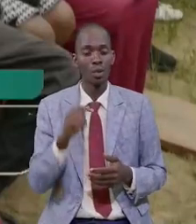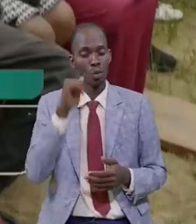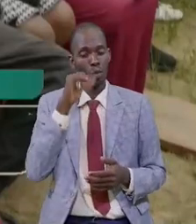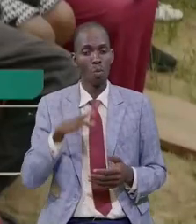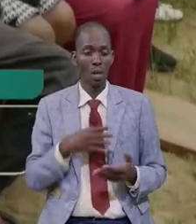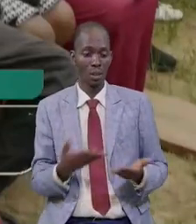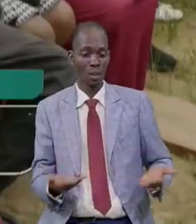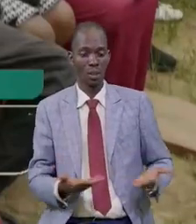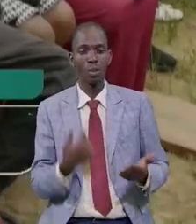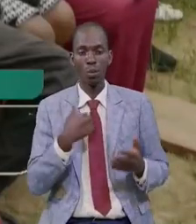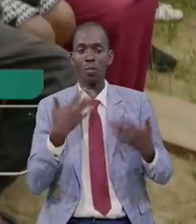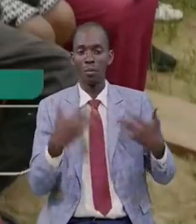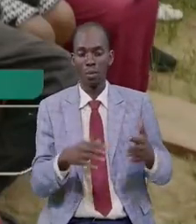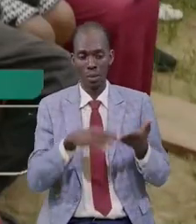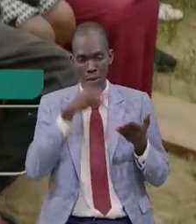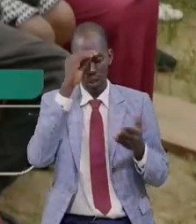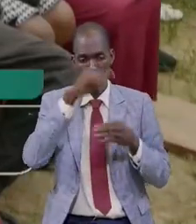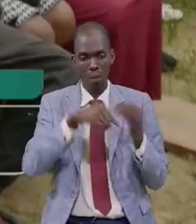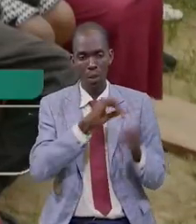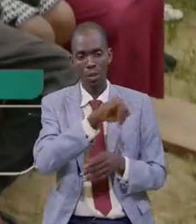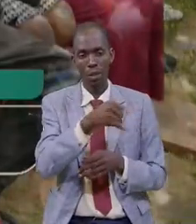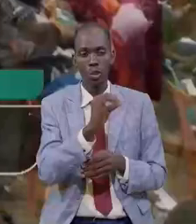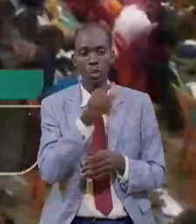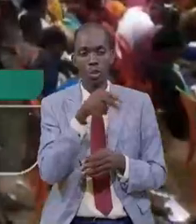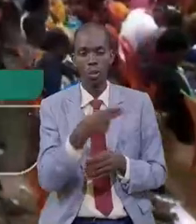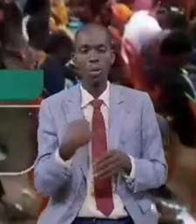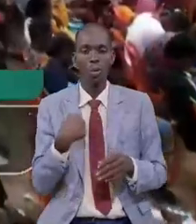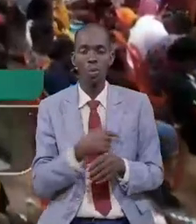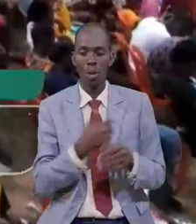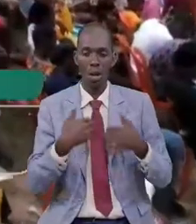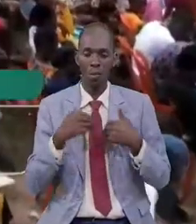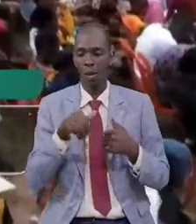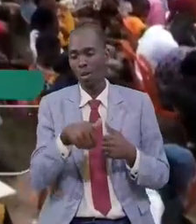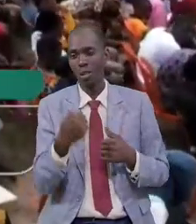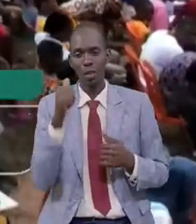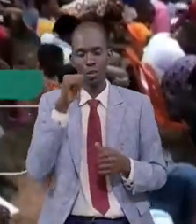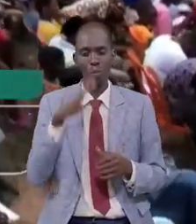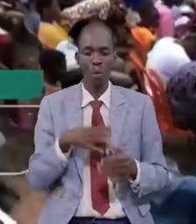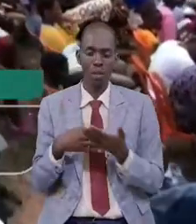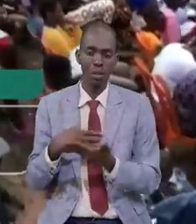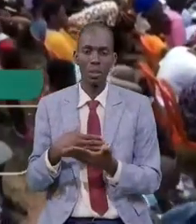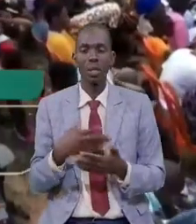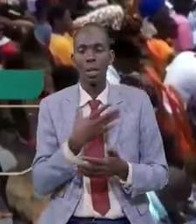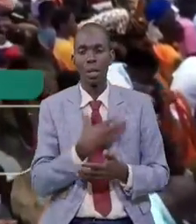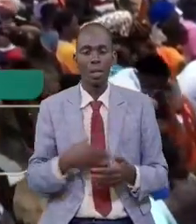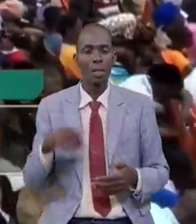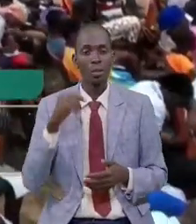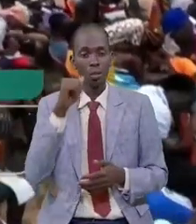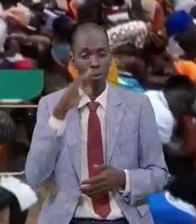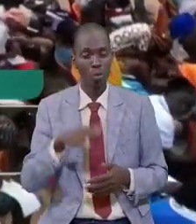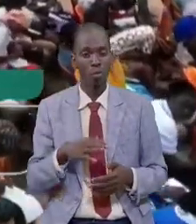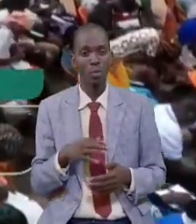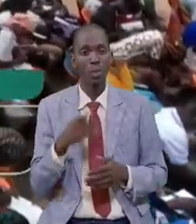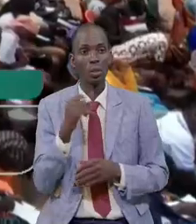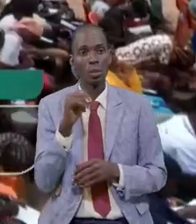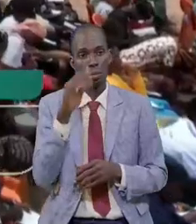homme mais nous avons maintenant une jeune dame et dit rut 310